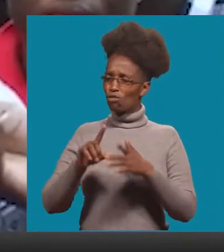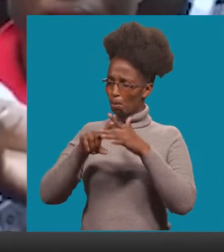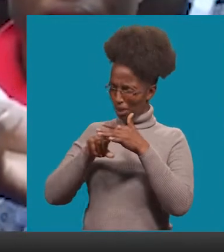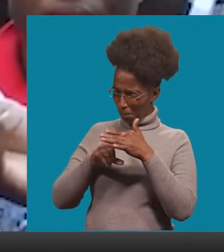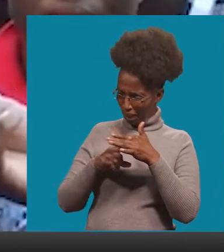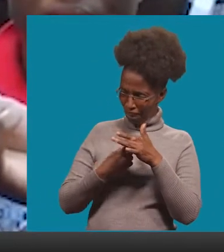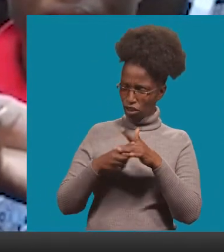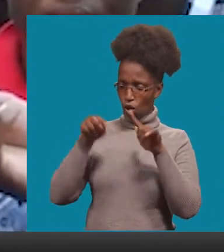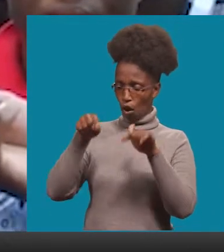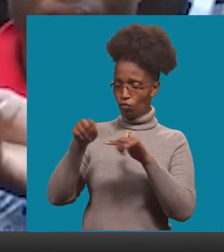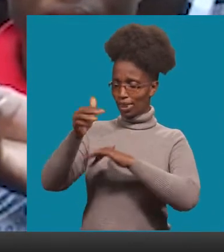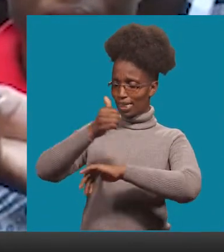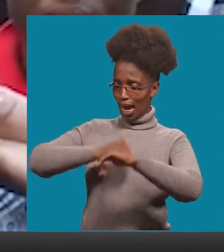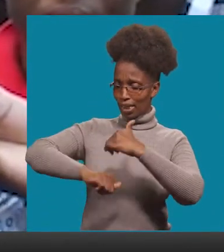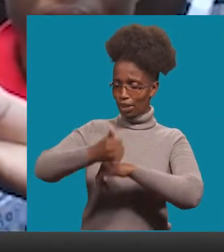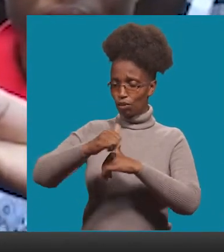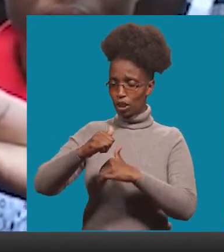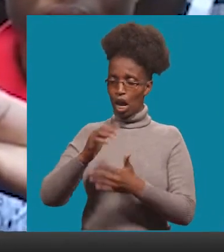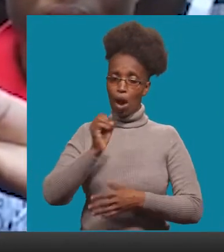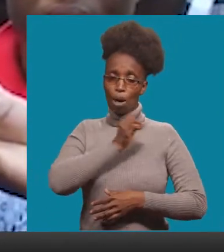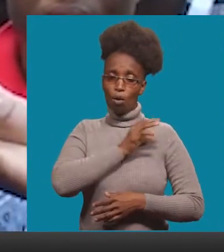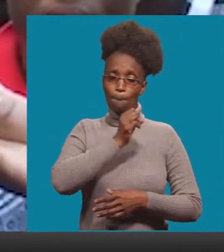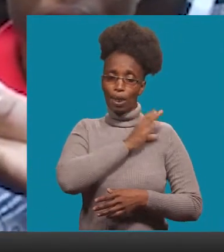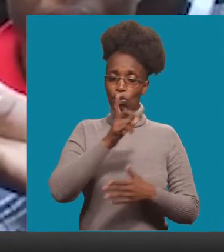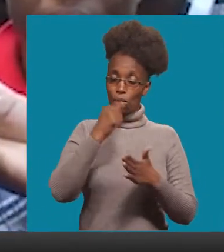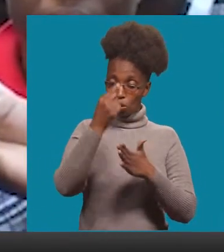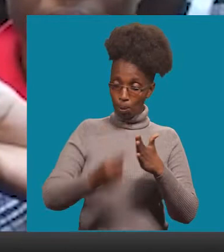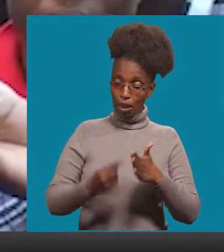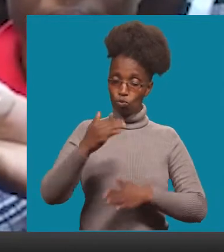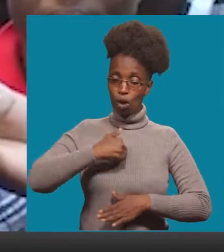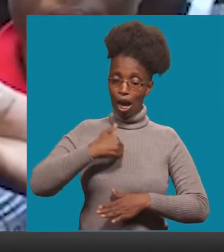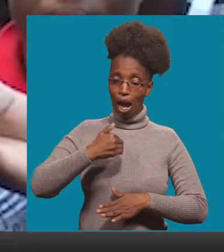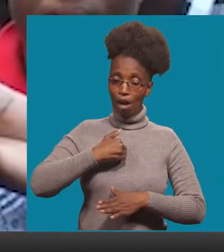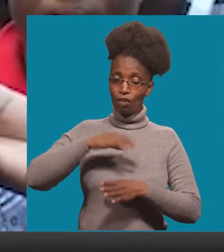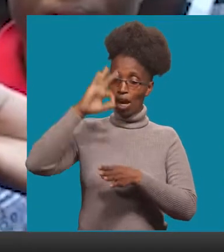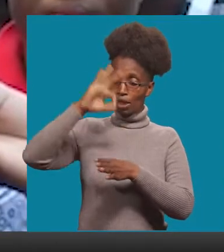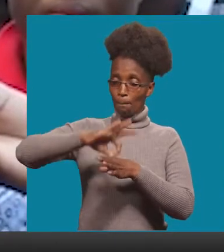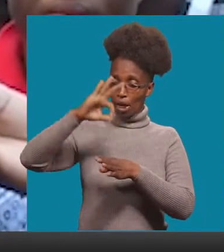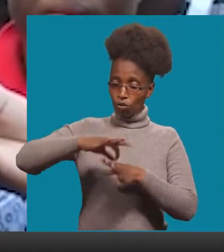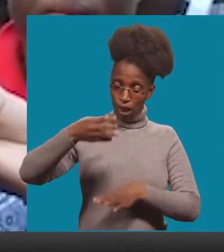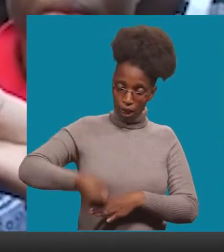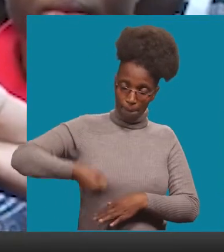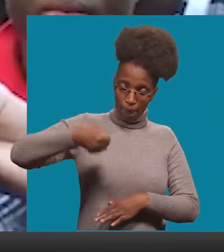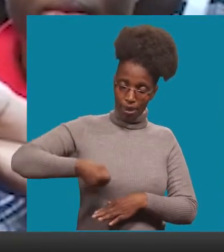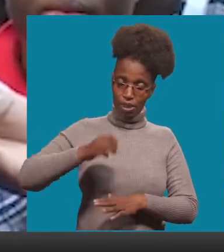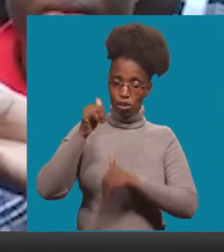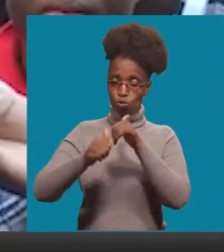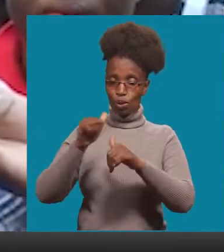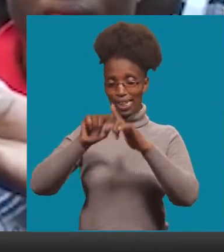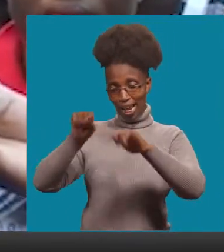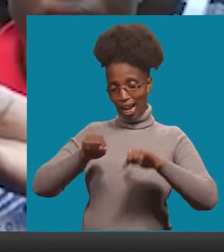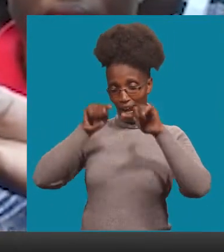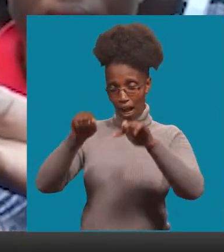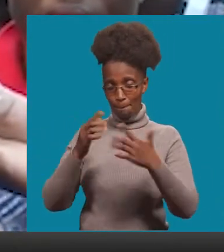mwanzo wa zoezi hili lote, tetesi zetu zimekuwa ni kwamba kuna ballot boxes ambazo zinakuja hapa zikiwa haziko